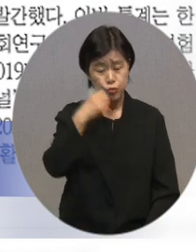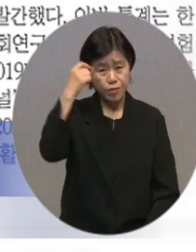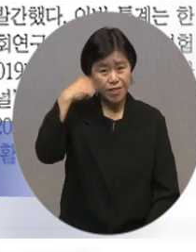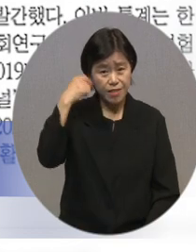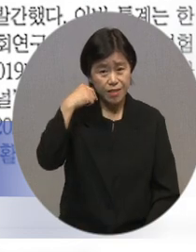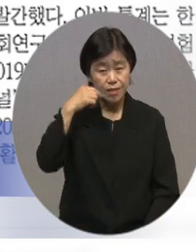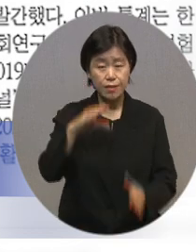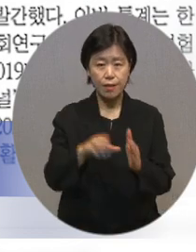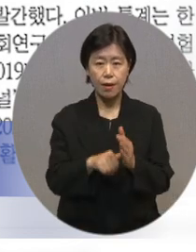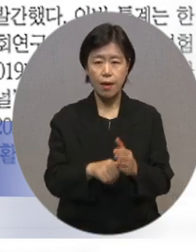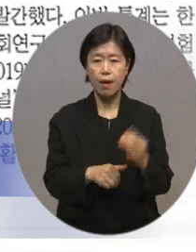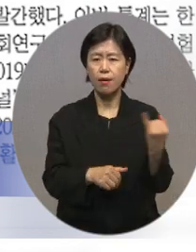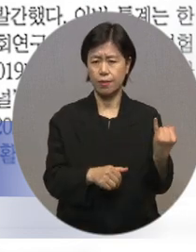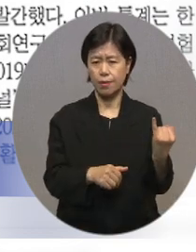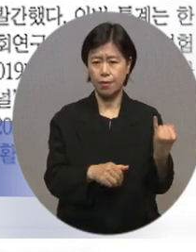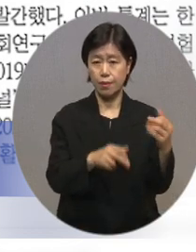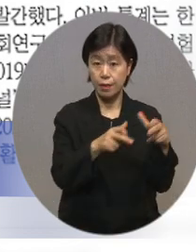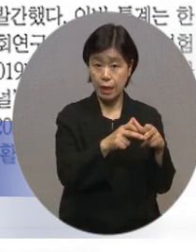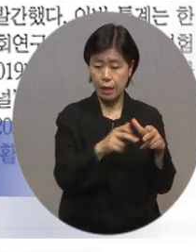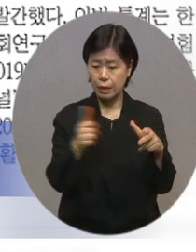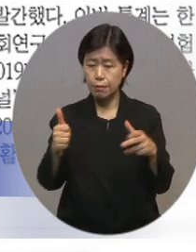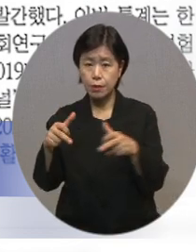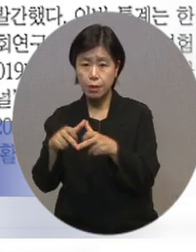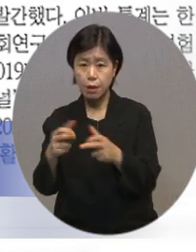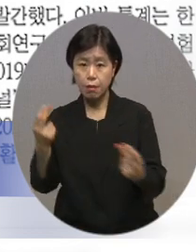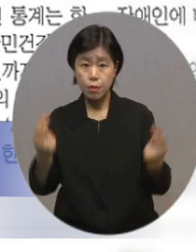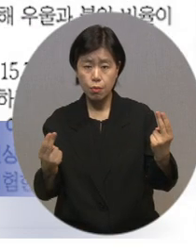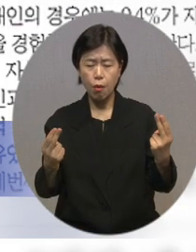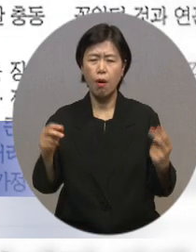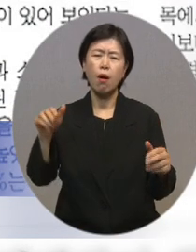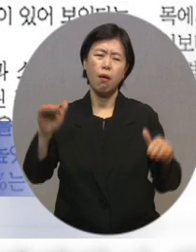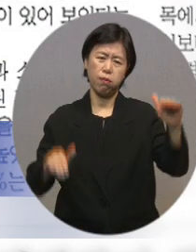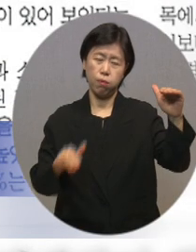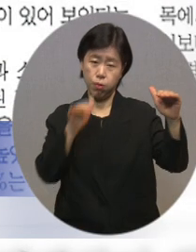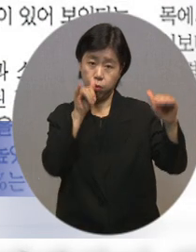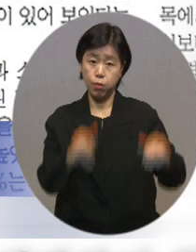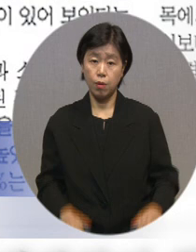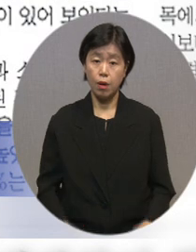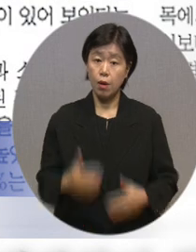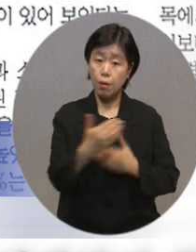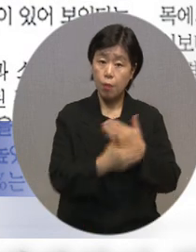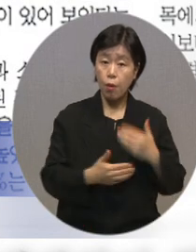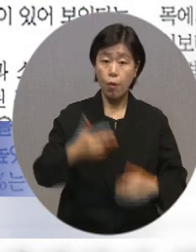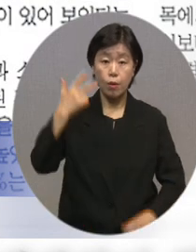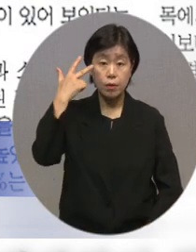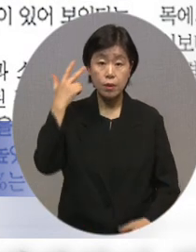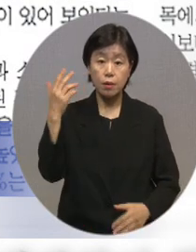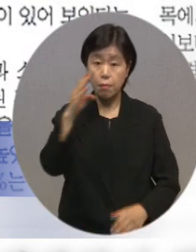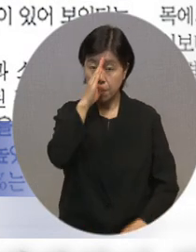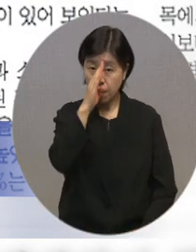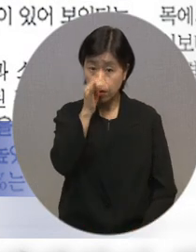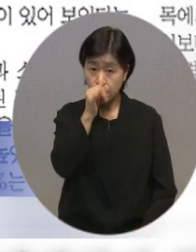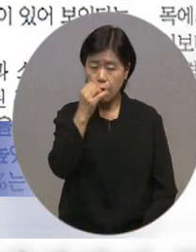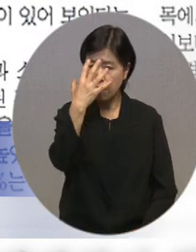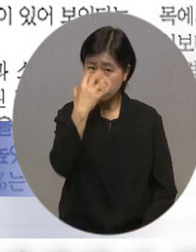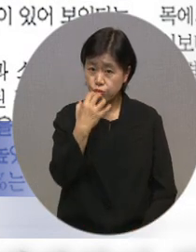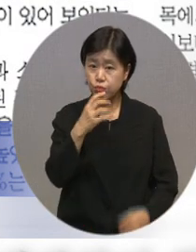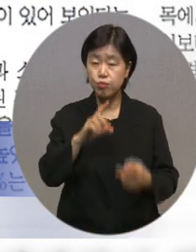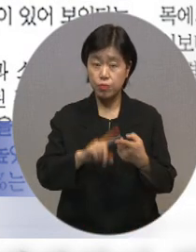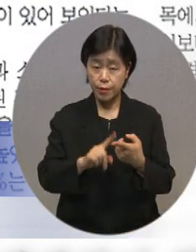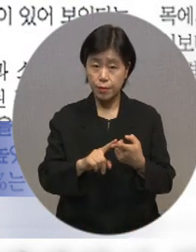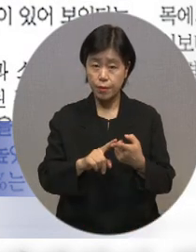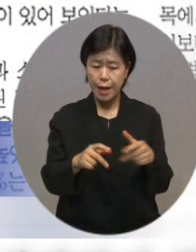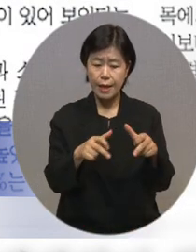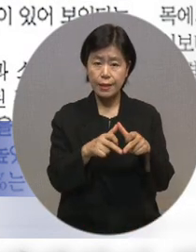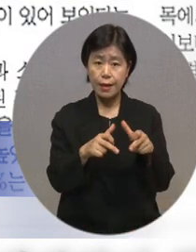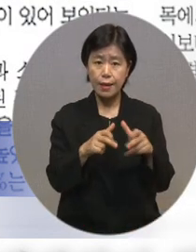있어서도 여성 장애인이 남성 장애인에 비해 높았는데요 특히 신체적 정신적 질환과 우울감 등에 따른이